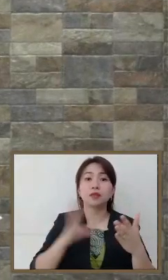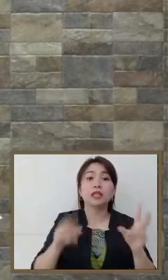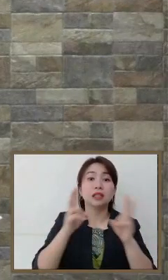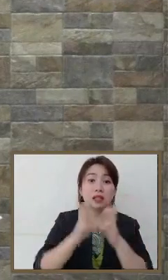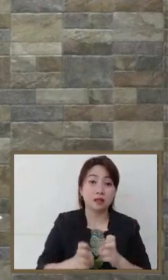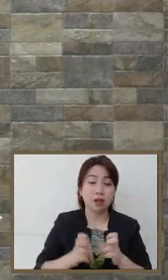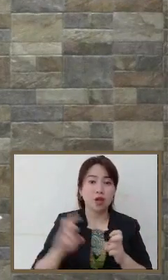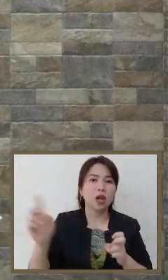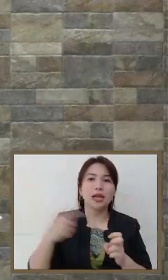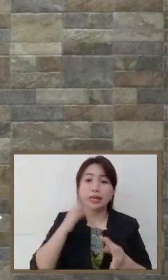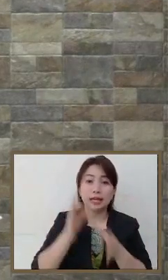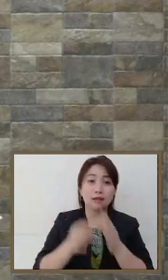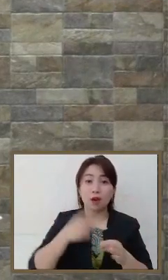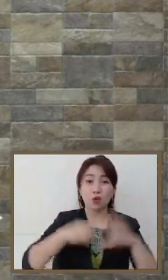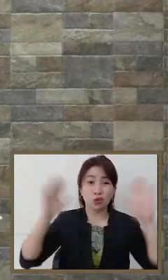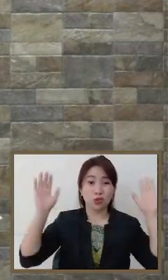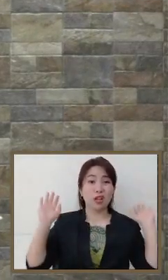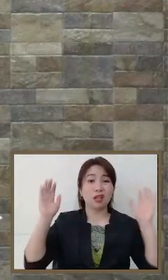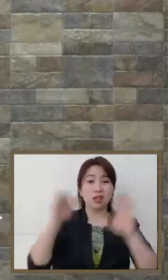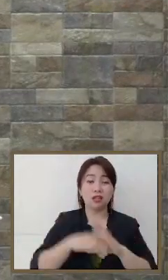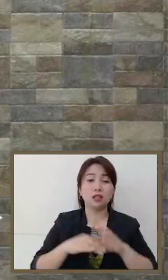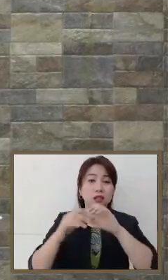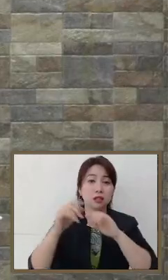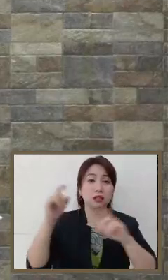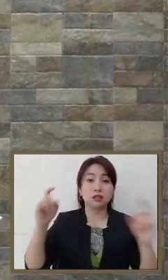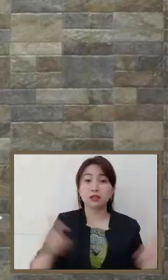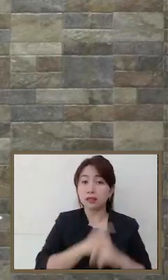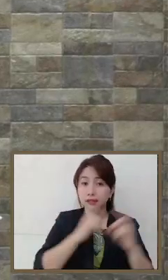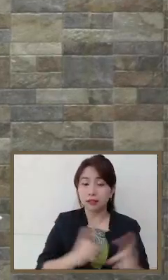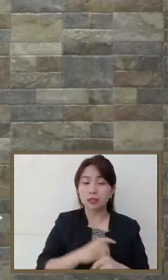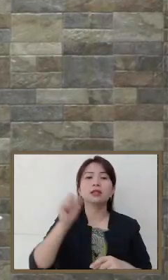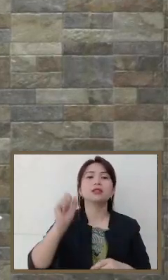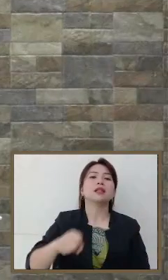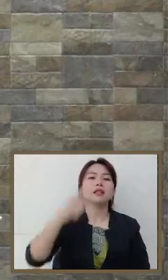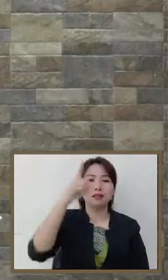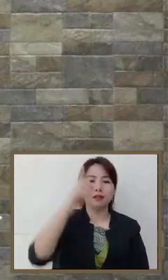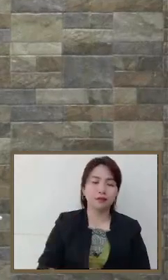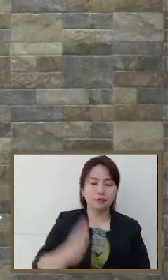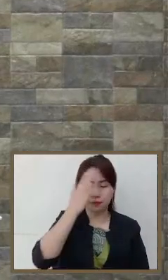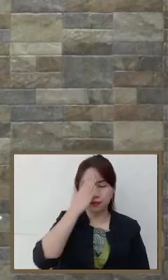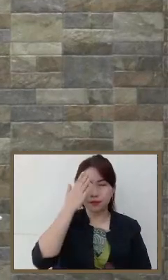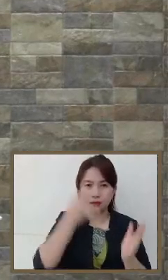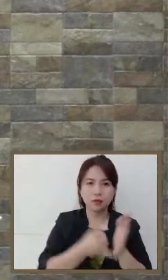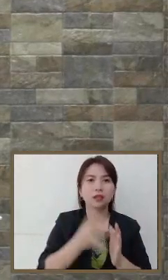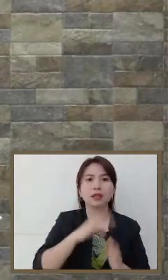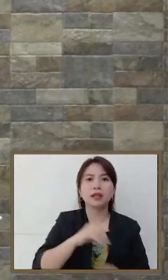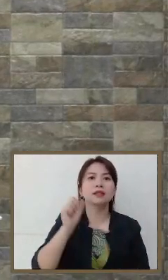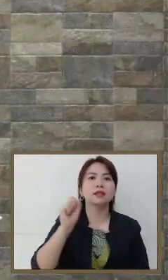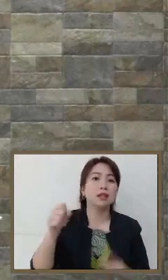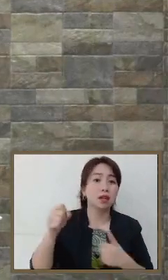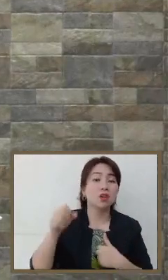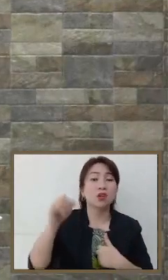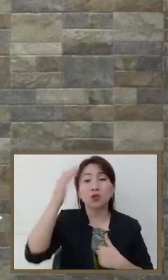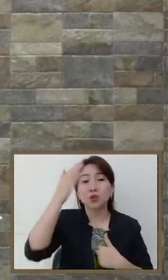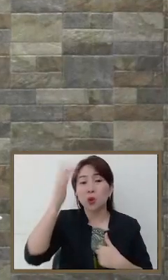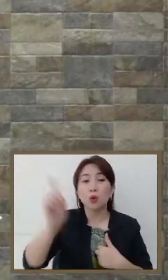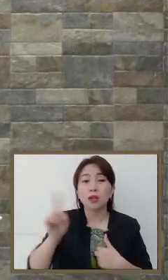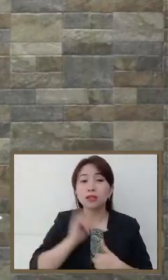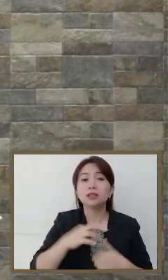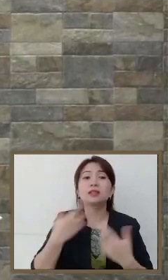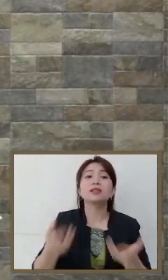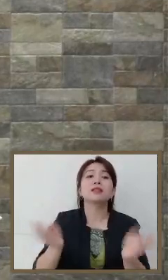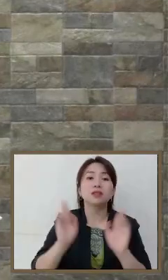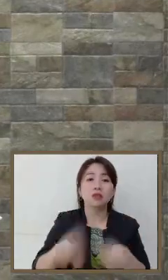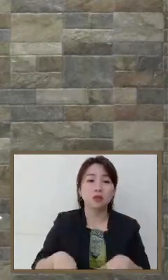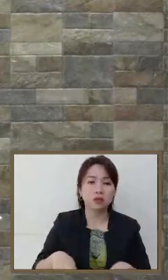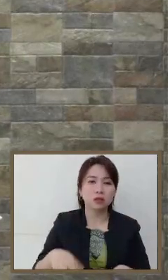kasalanan Alam ng Diyos at alam ko rin ang pwedeng magulo nito Walang Iba kapahamakan saak